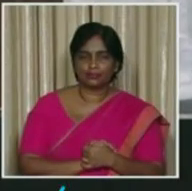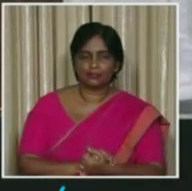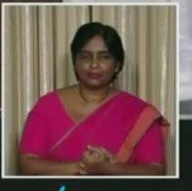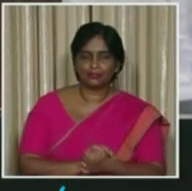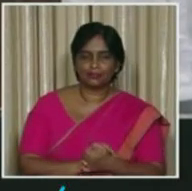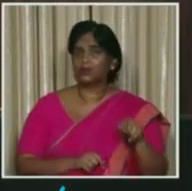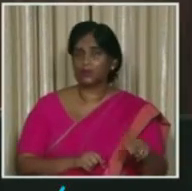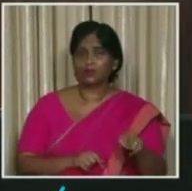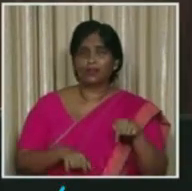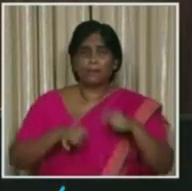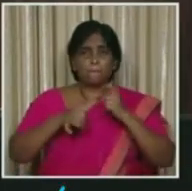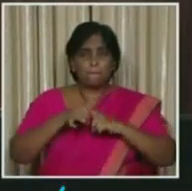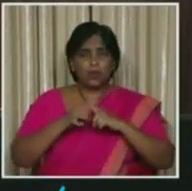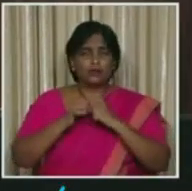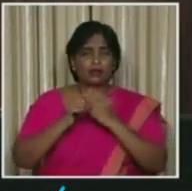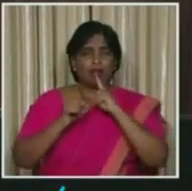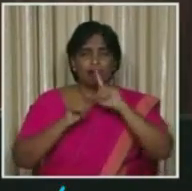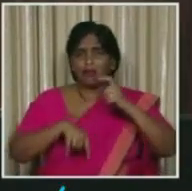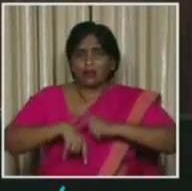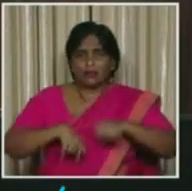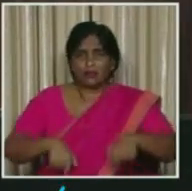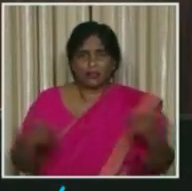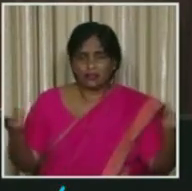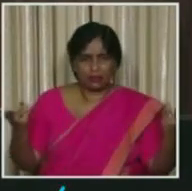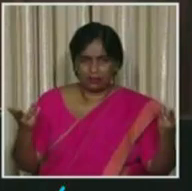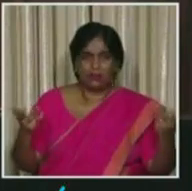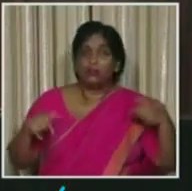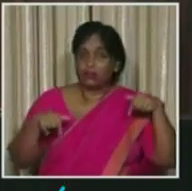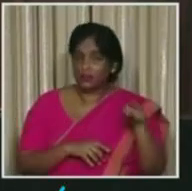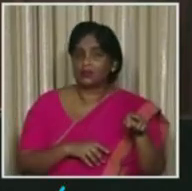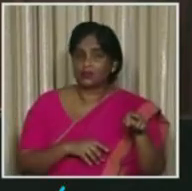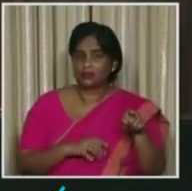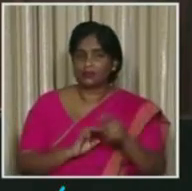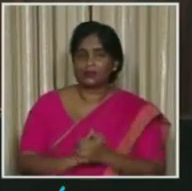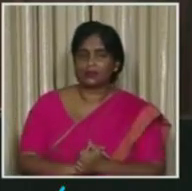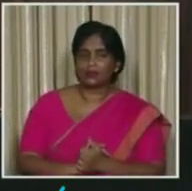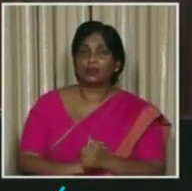talk කතා කරන්න එපා. this is honorable Anur Kumar Dizanayaka's time. after that I will allow you to speak.